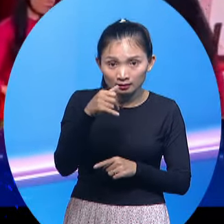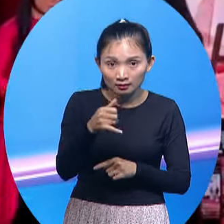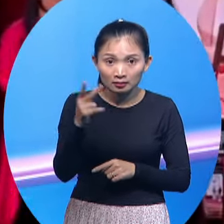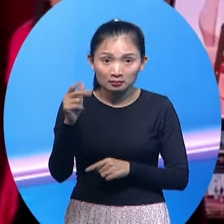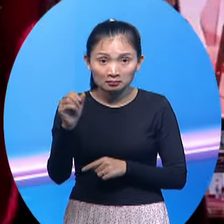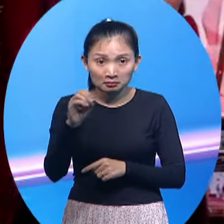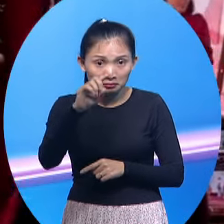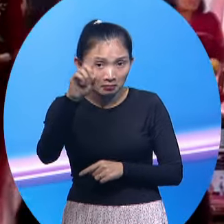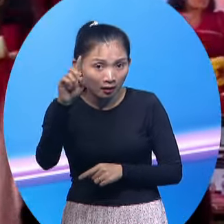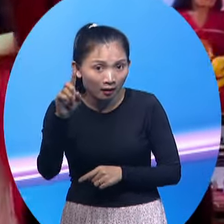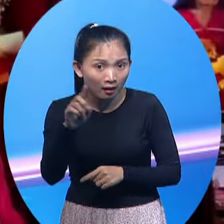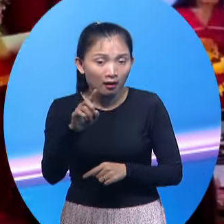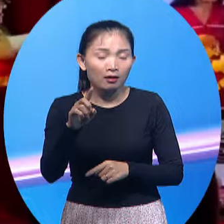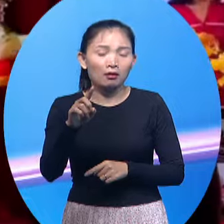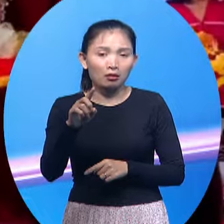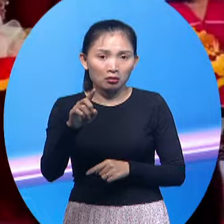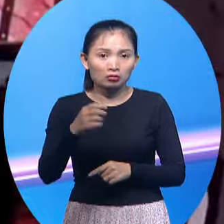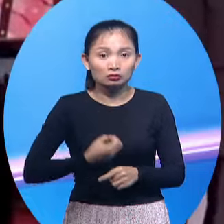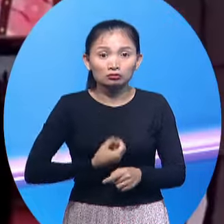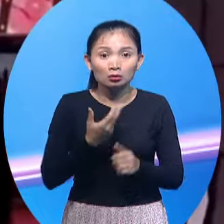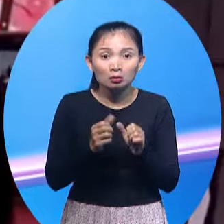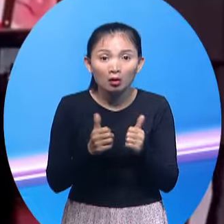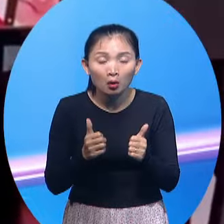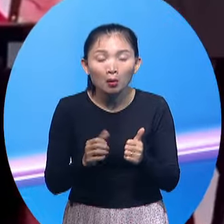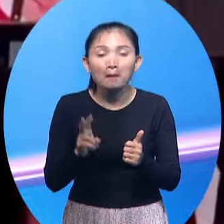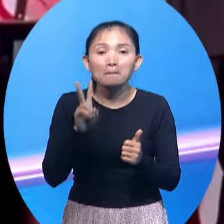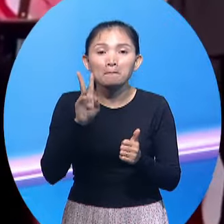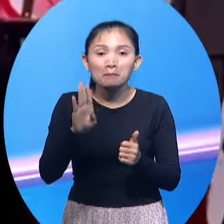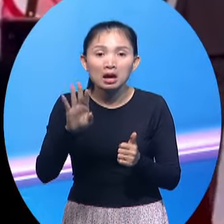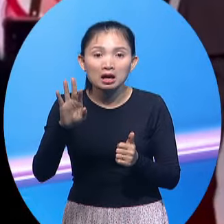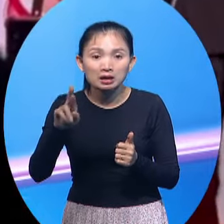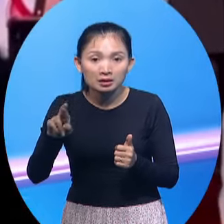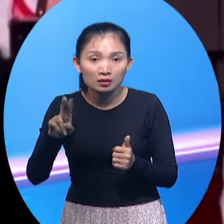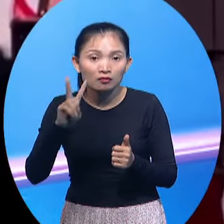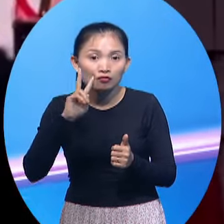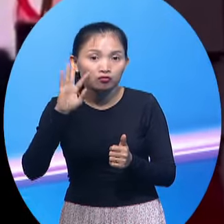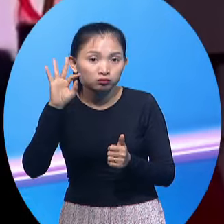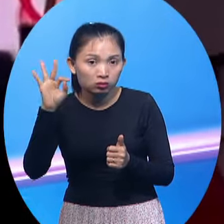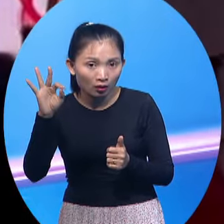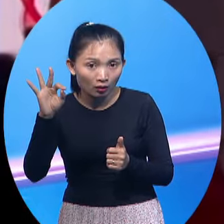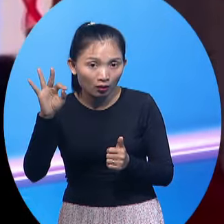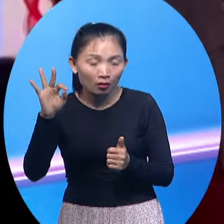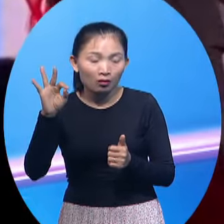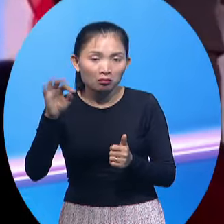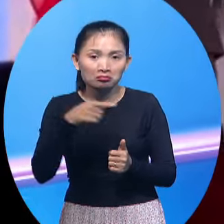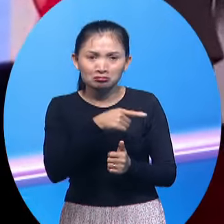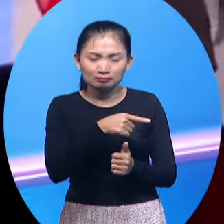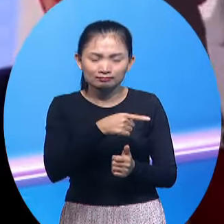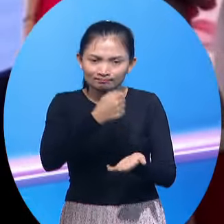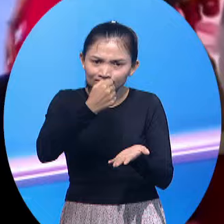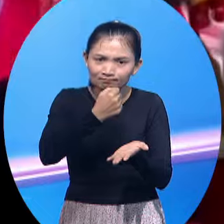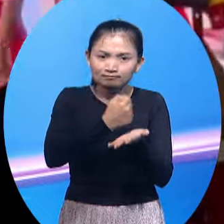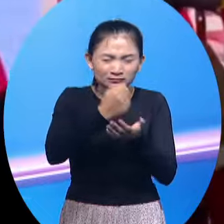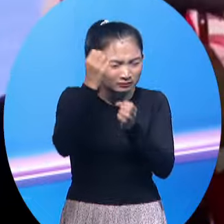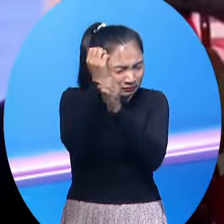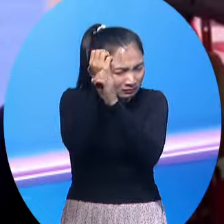tài âm nhạc qua những giải thưởng kỷ lục cụ thể. Trong năm 2019, nhạc sĩ đã xác lập kỷ lục Việt Nam là người sáng tác và được cấp